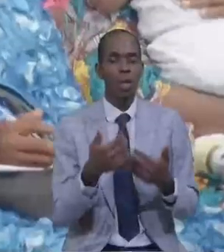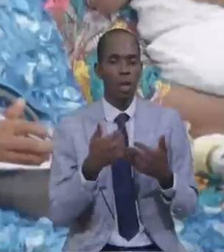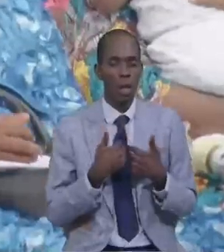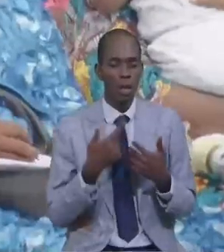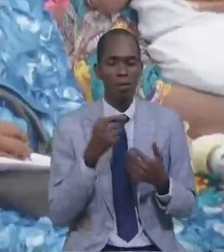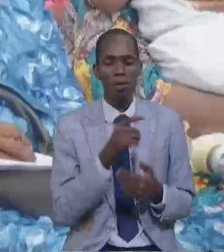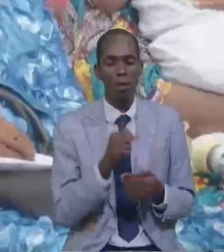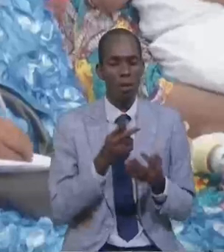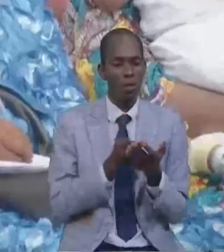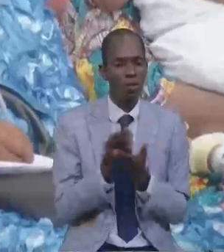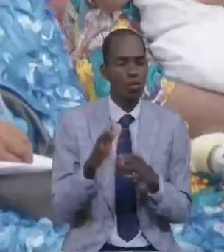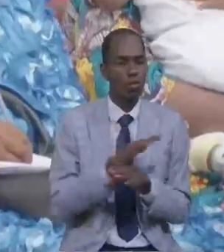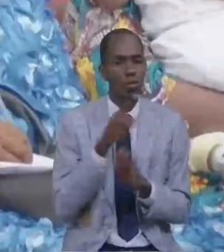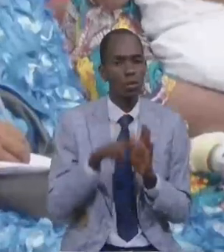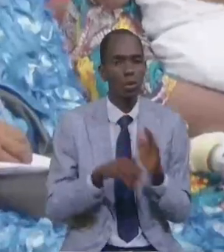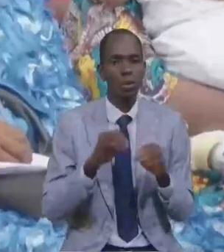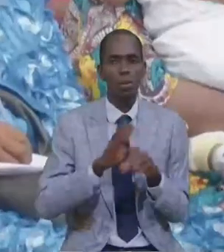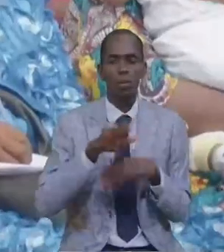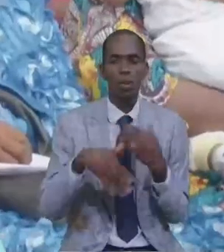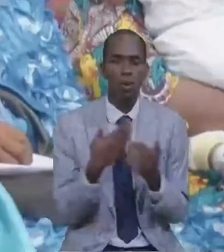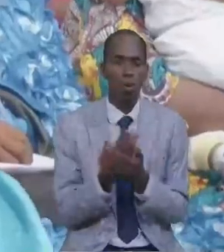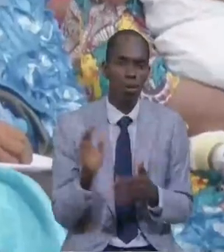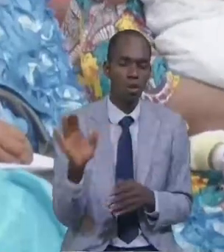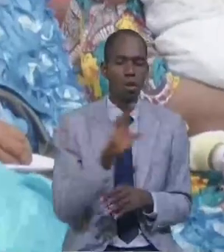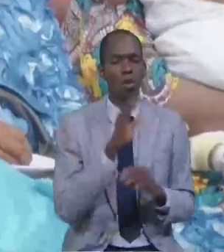En Éphésiens chapitre 4, verset